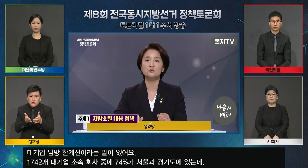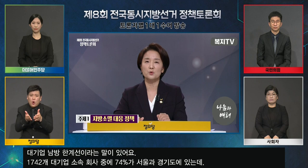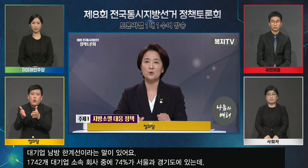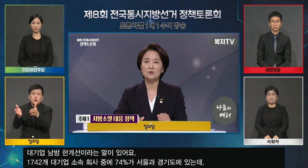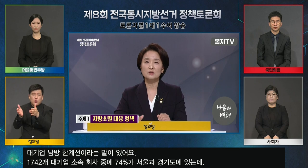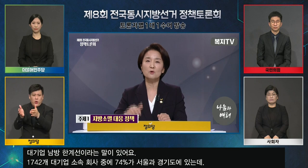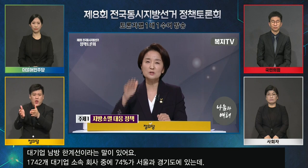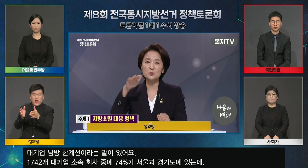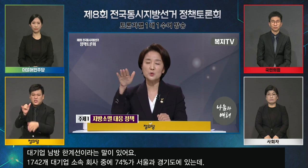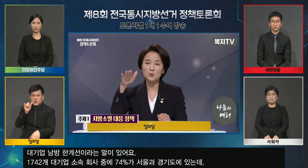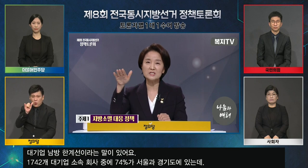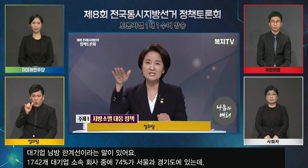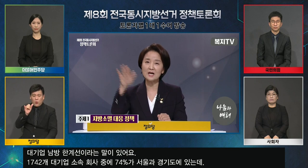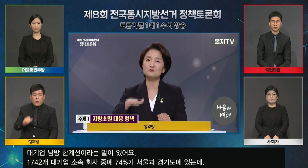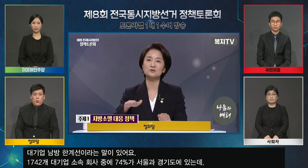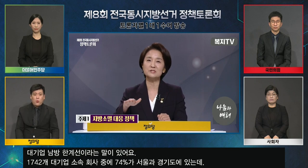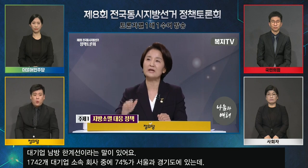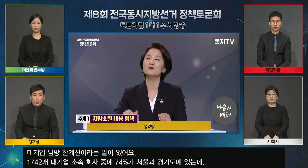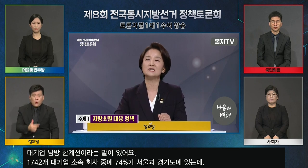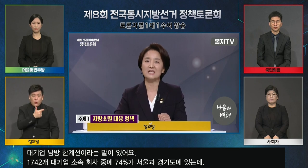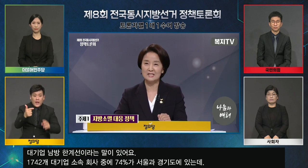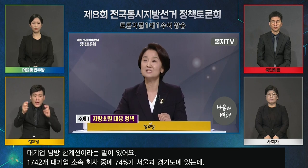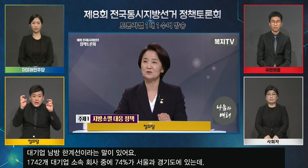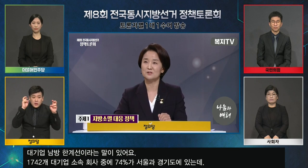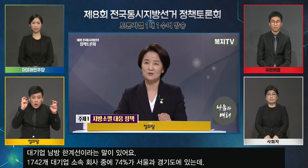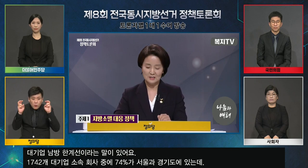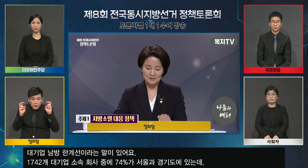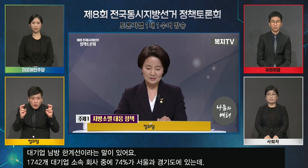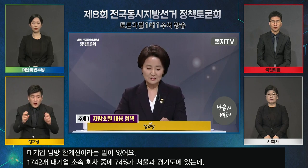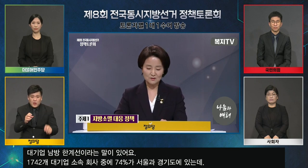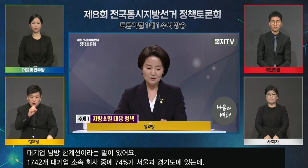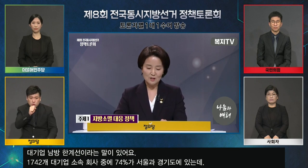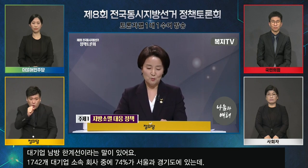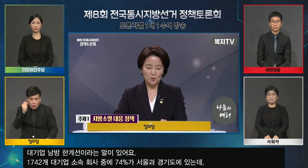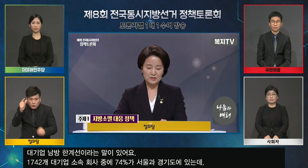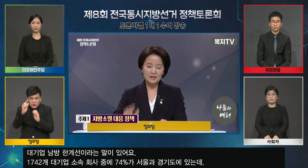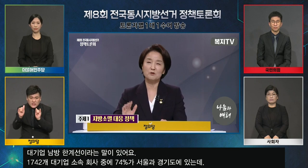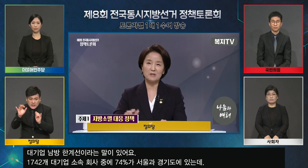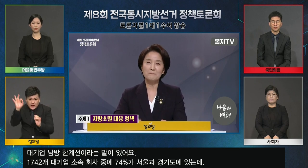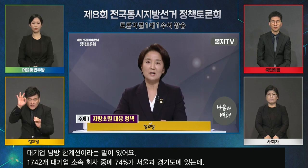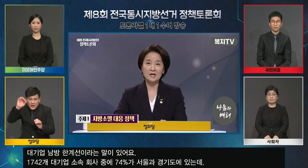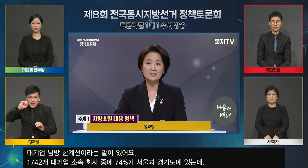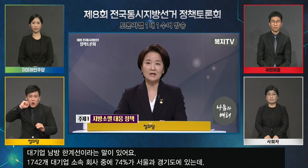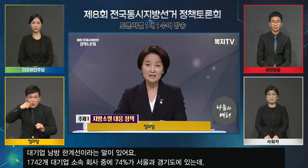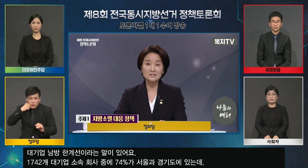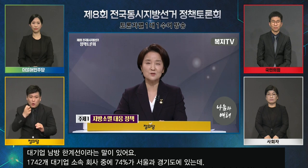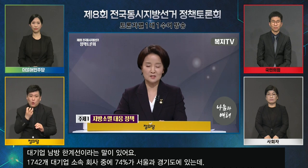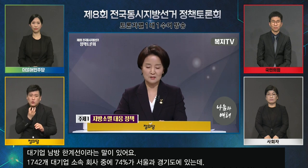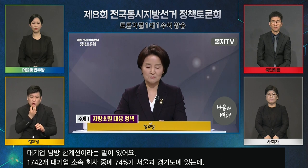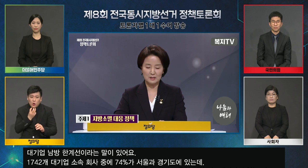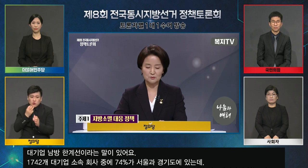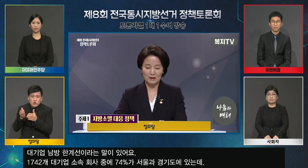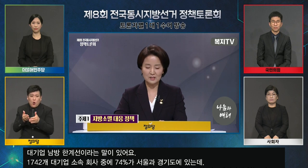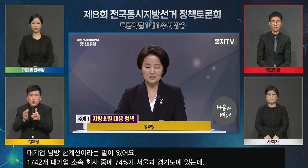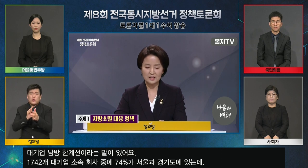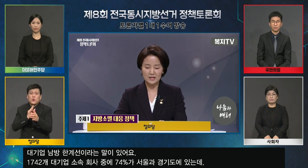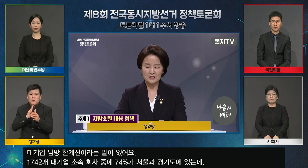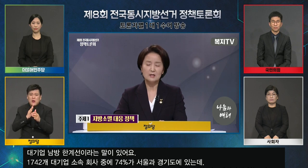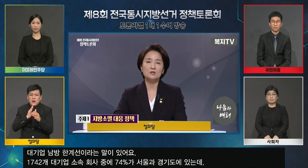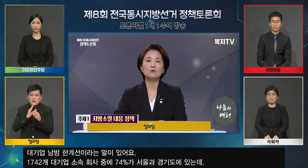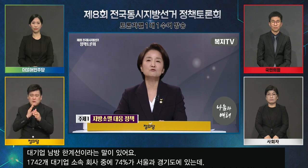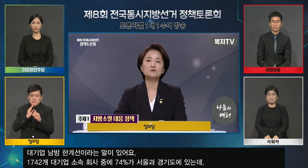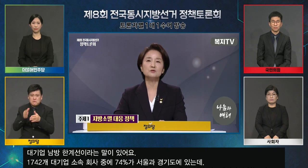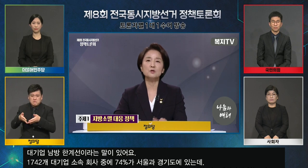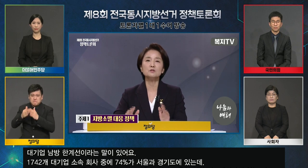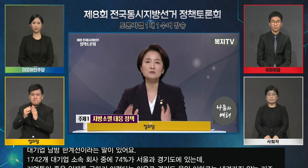이유로 경기도 용인 이하로는 내려가지 않는 거죠. 그래서 대기업 난방 한계선이라는 말도 나왔는데